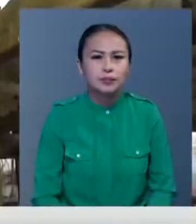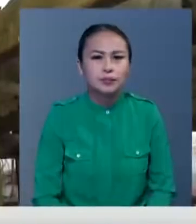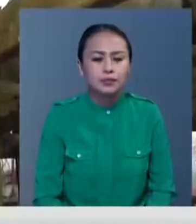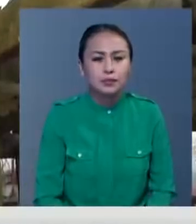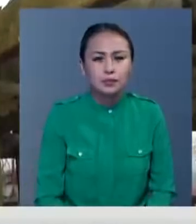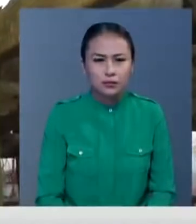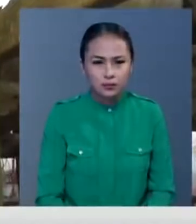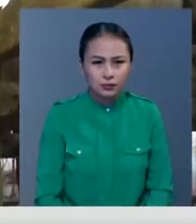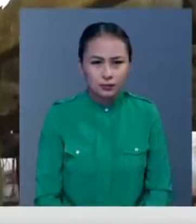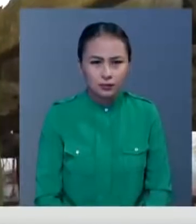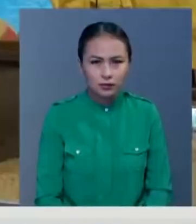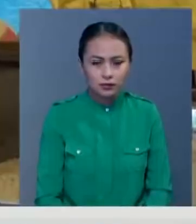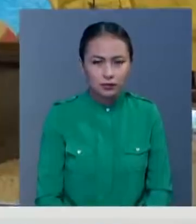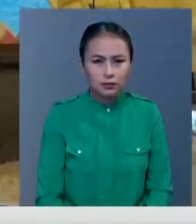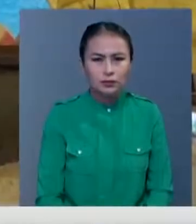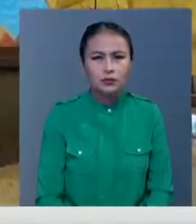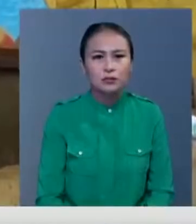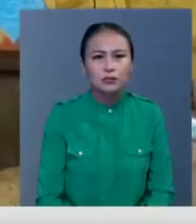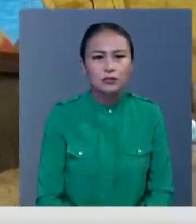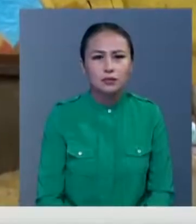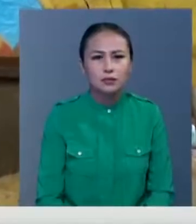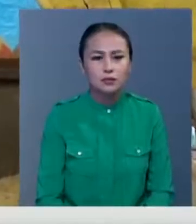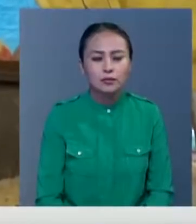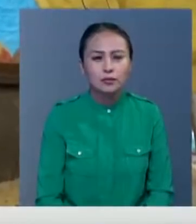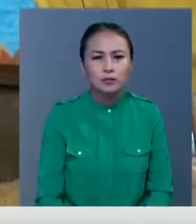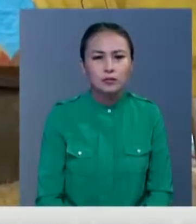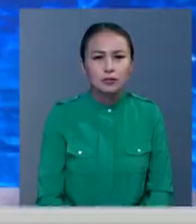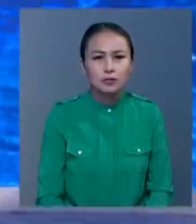Қанағат Гөкәлп Ямен, Түркия, Анкарадан.